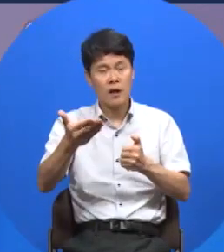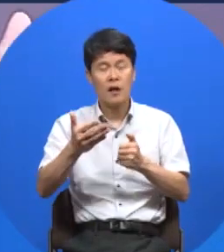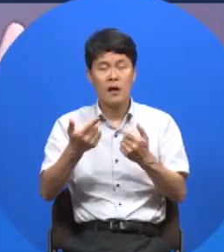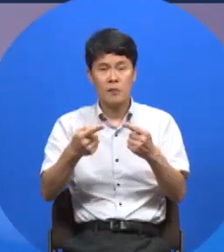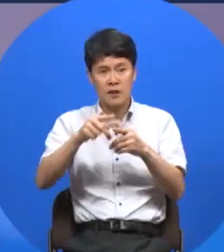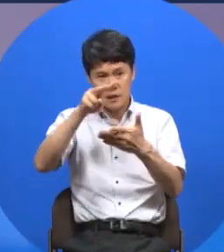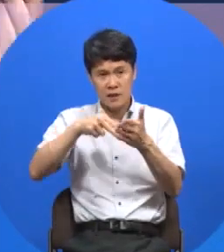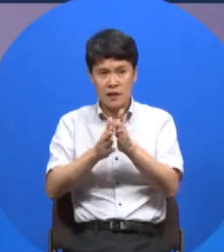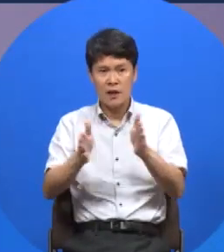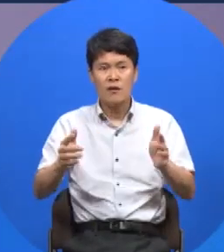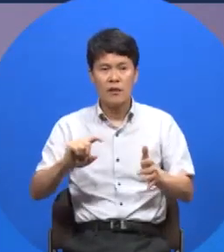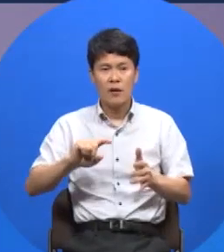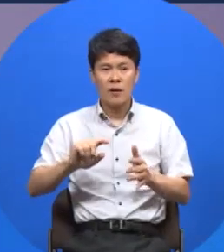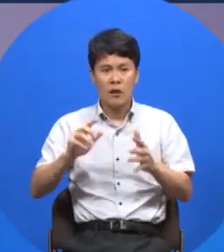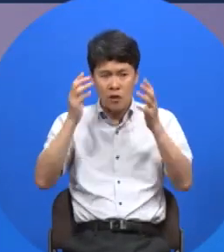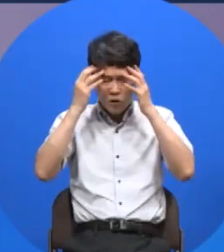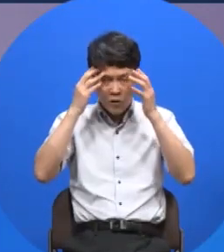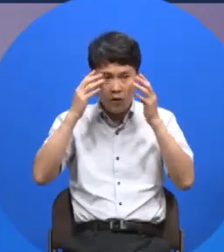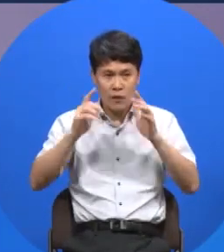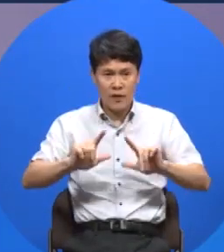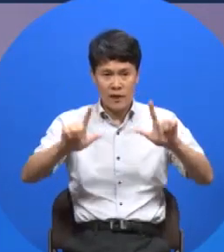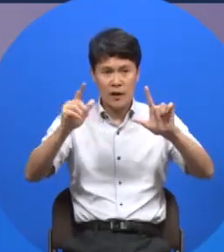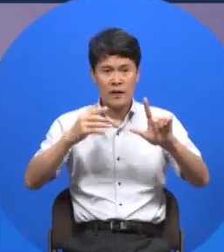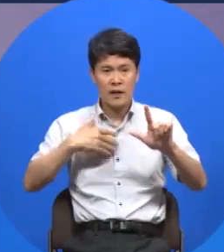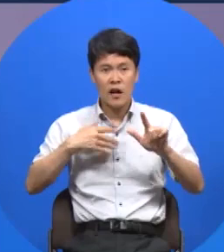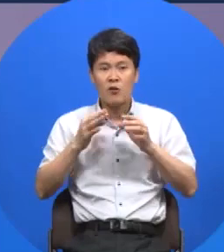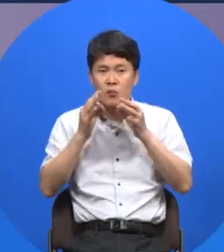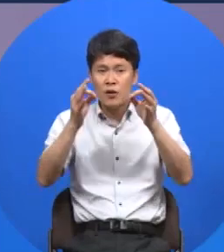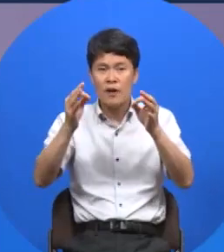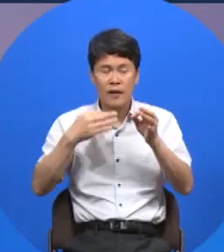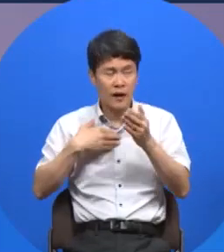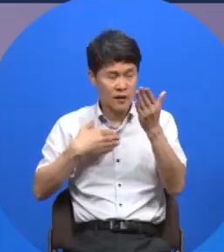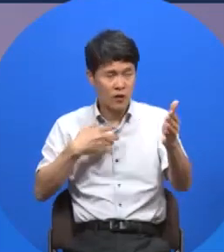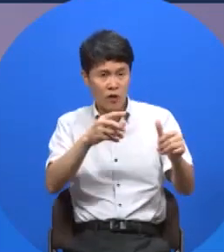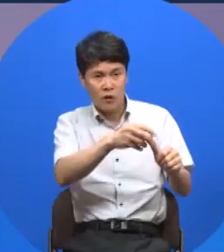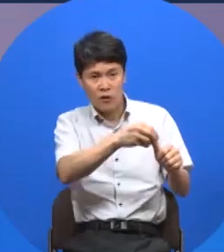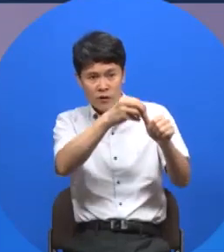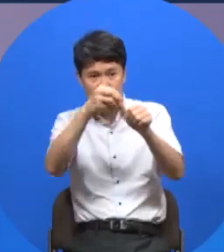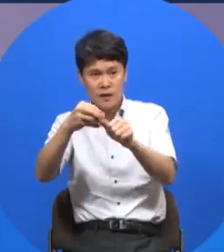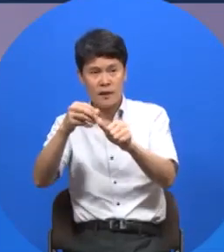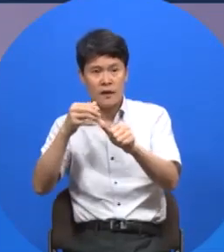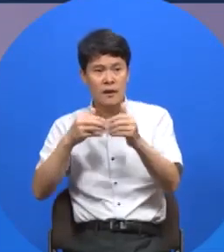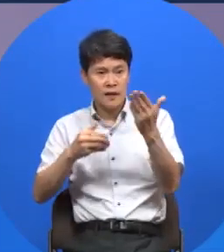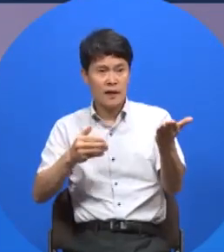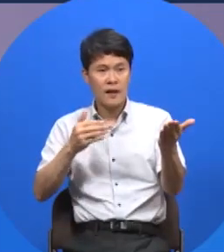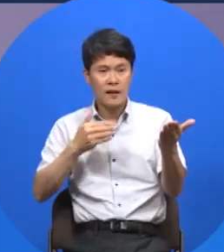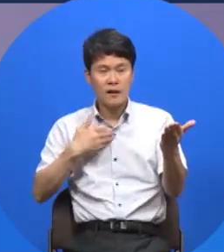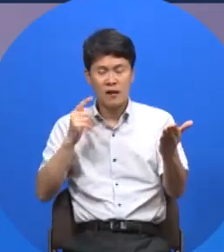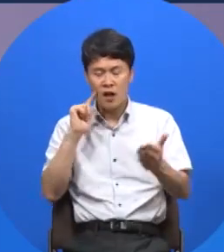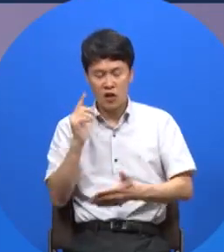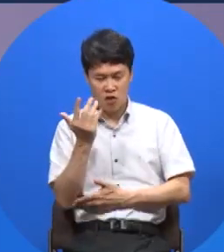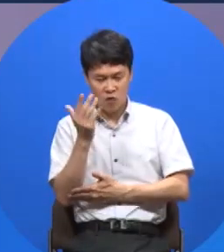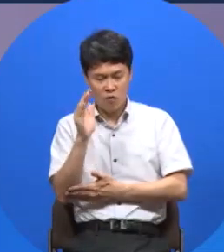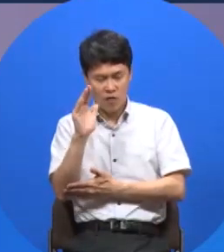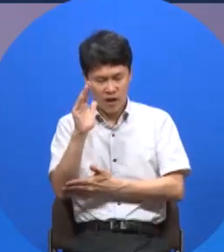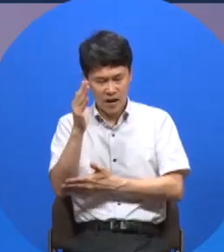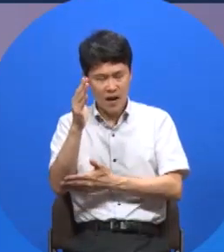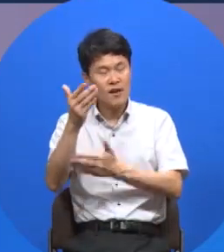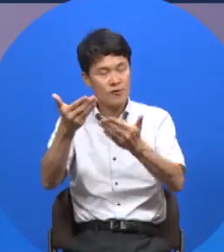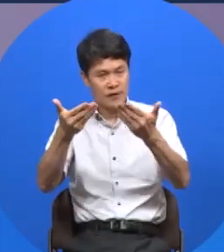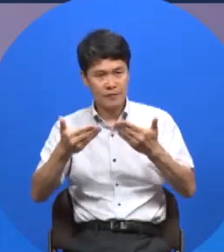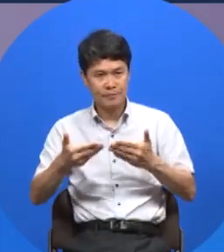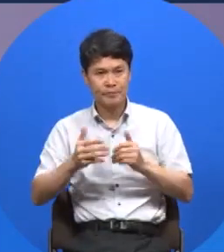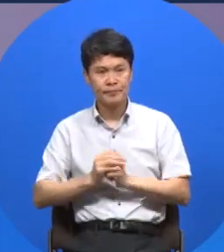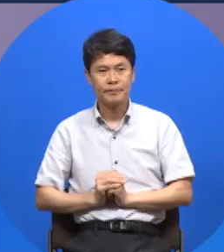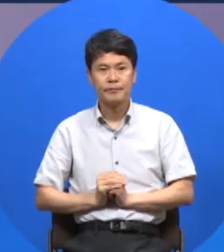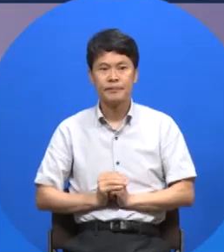같이 읽습니다. 시작. 환난 날에 나를 부르라. 내가 너를 건지리니 내가 나를 영화롭게